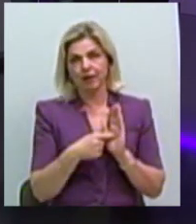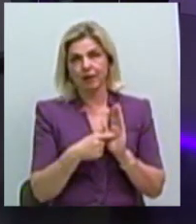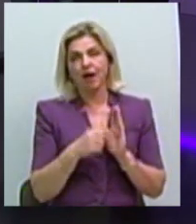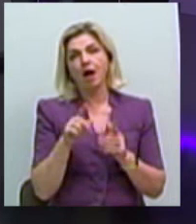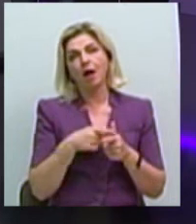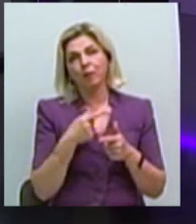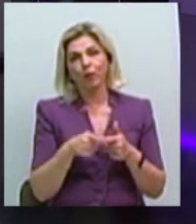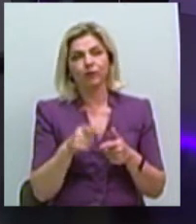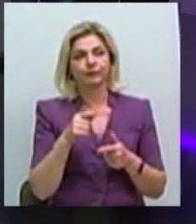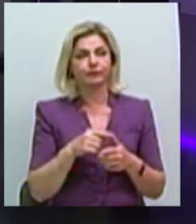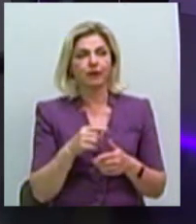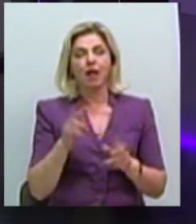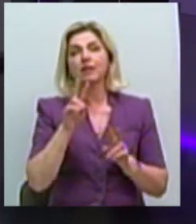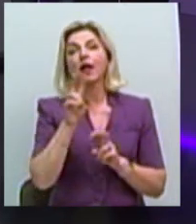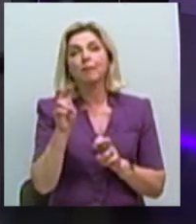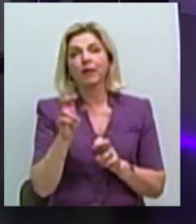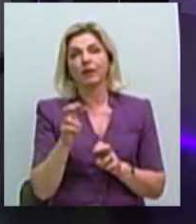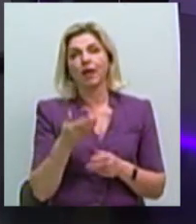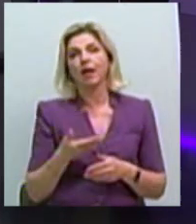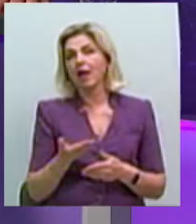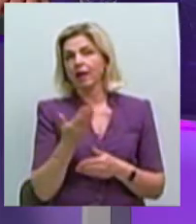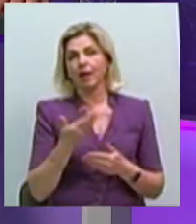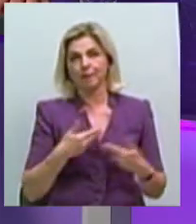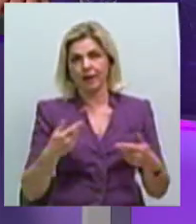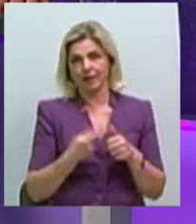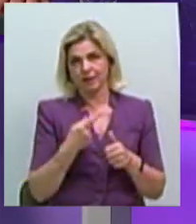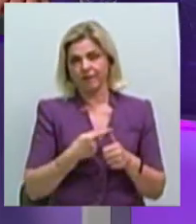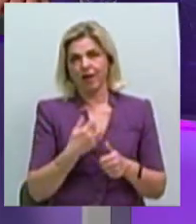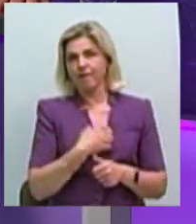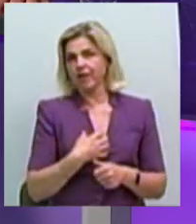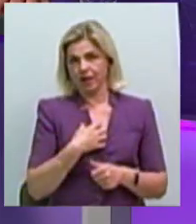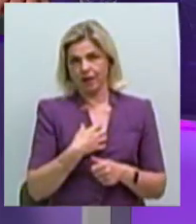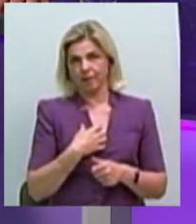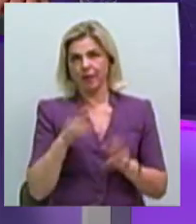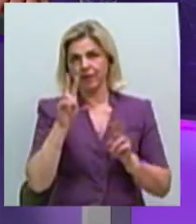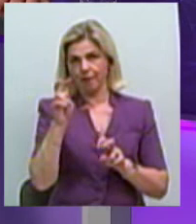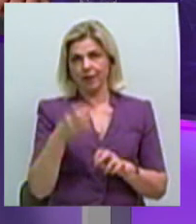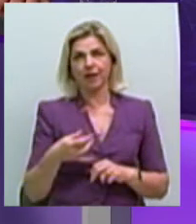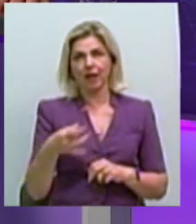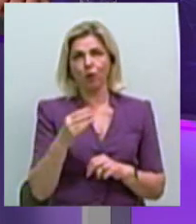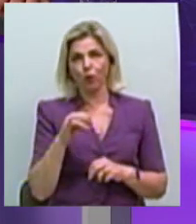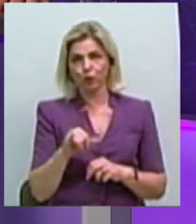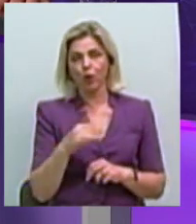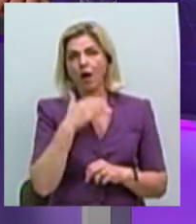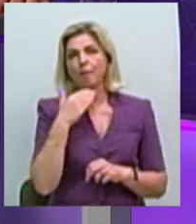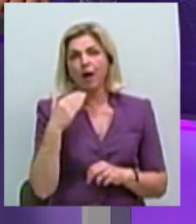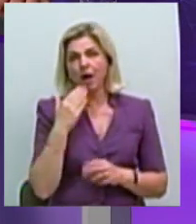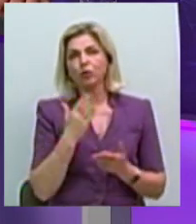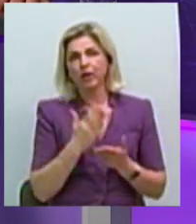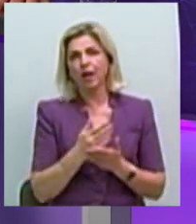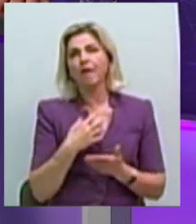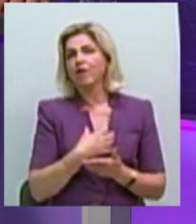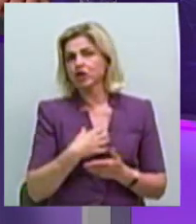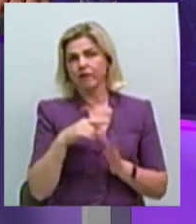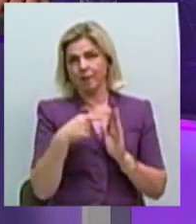або теми, які ми називаємо викликами регіону. Ну, багато з них є викликами для всієї держави. Тобто це